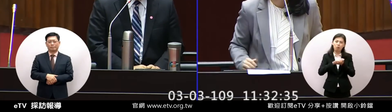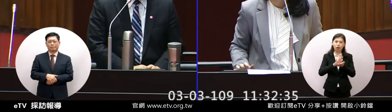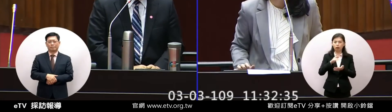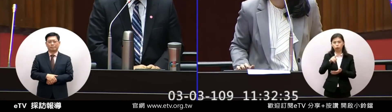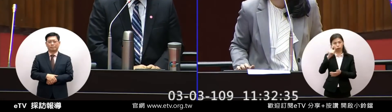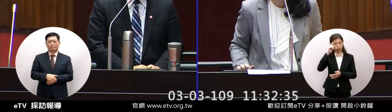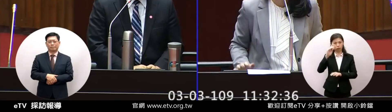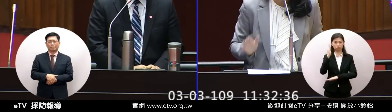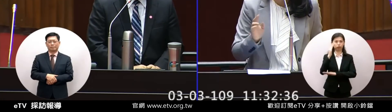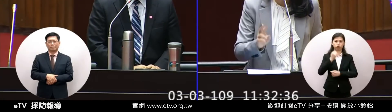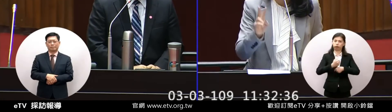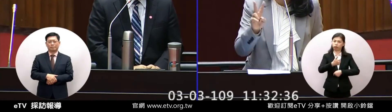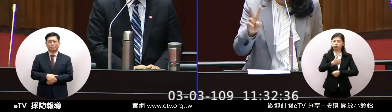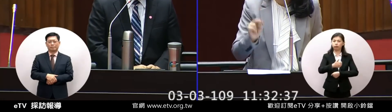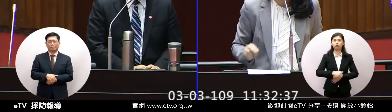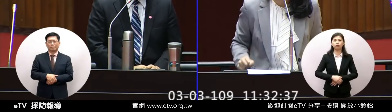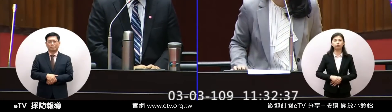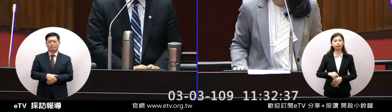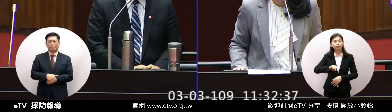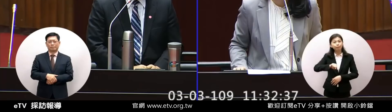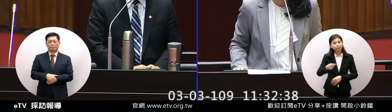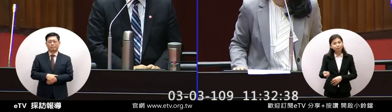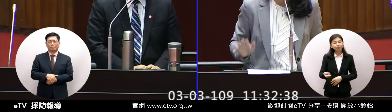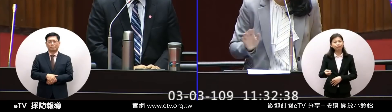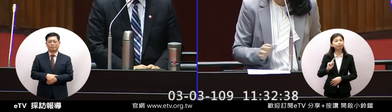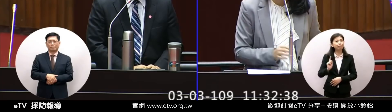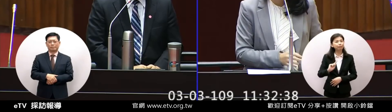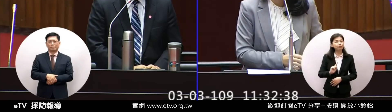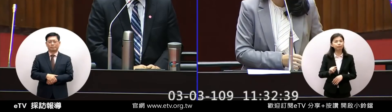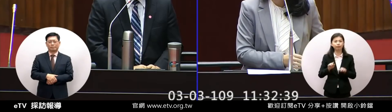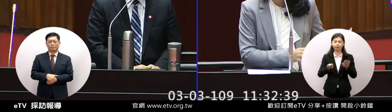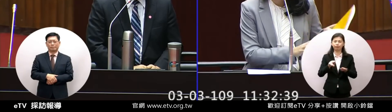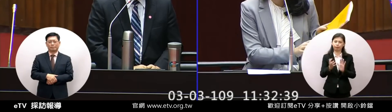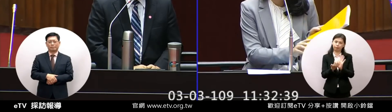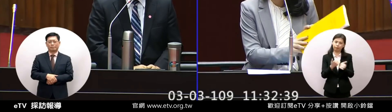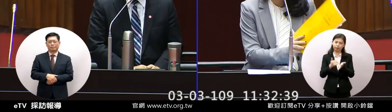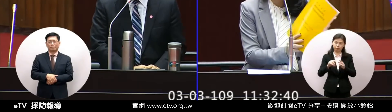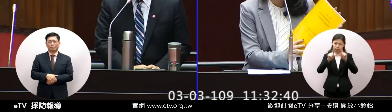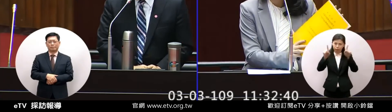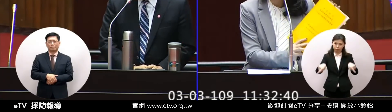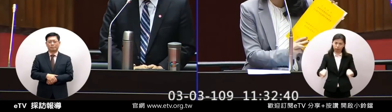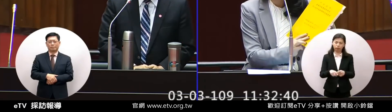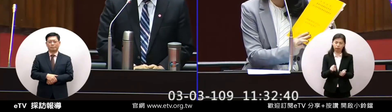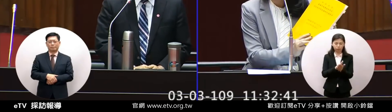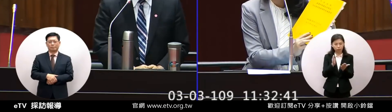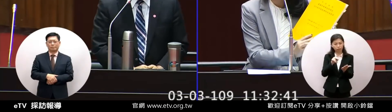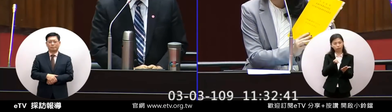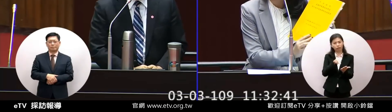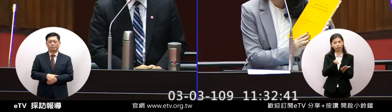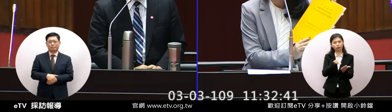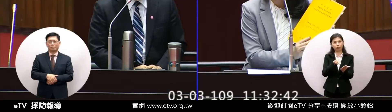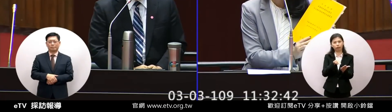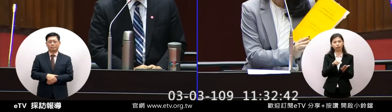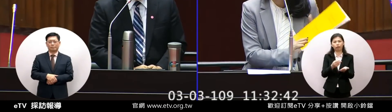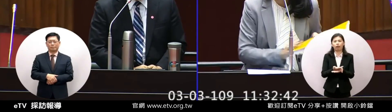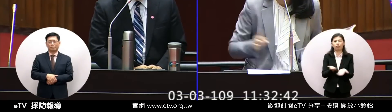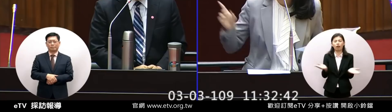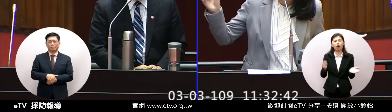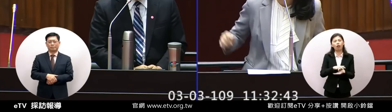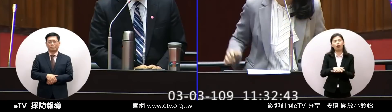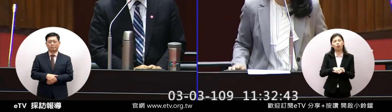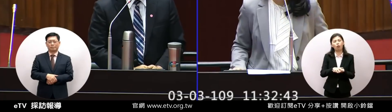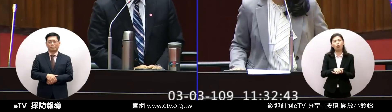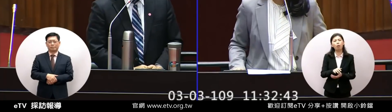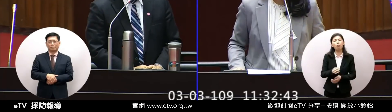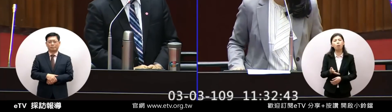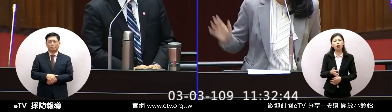我觉得院长处理的不错。但是第二波我们看到的是，现在这个预算书里面就很明显的看到发卷之乱。我们看